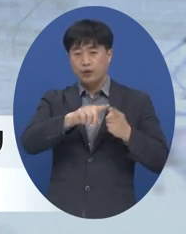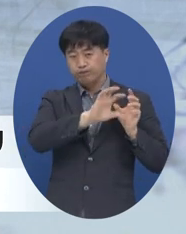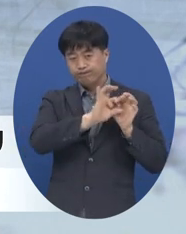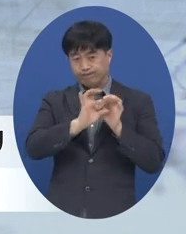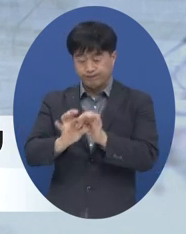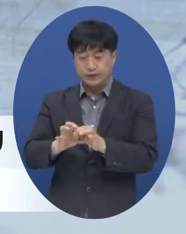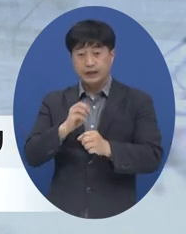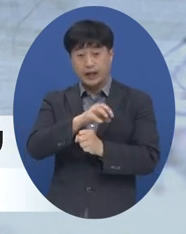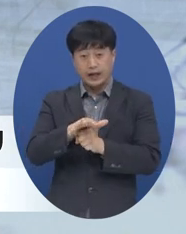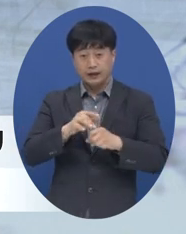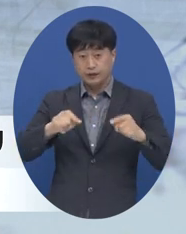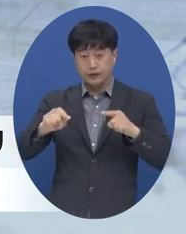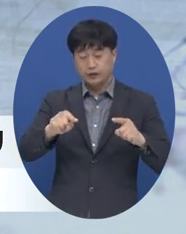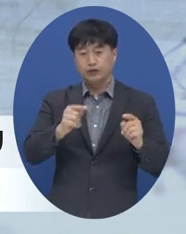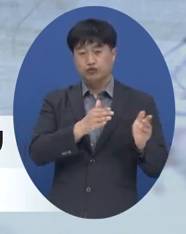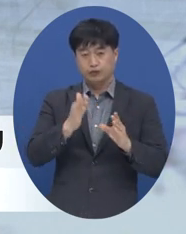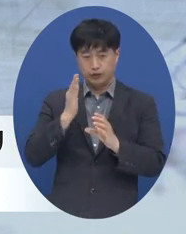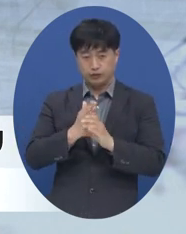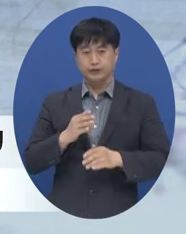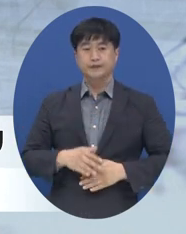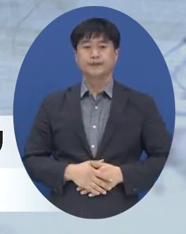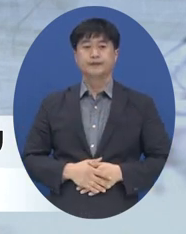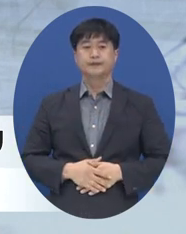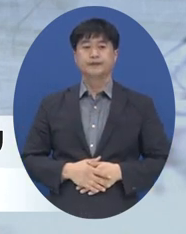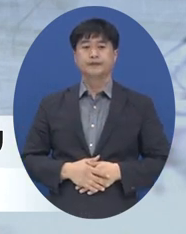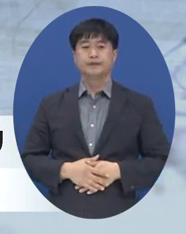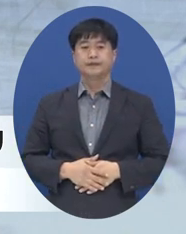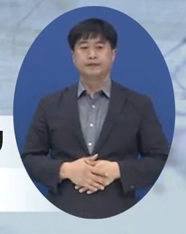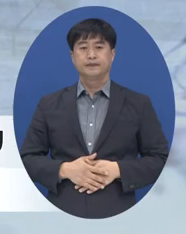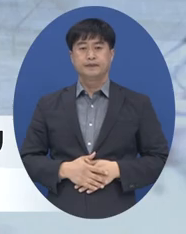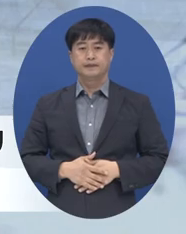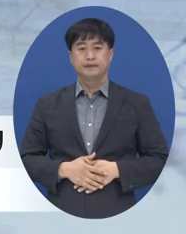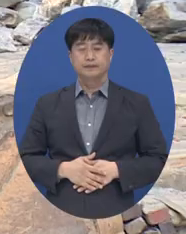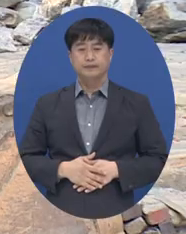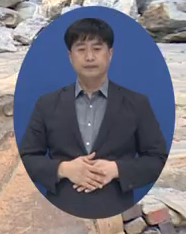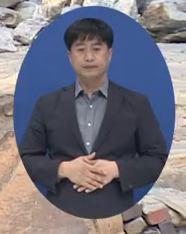다양한 정책을 마련합니다. 경기주TV 김태희 기자의 보도입니다.